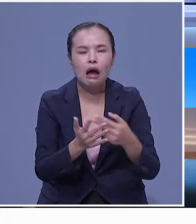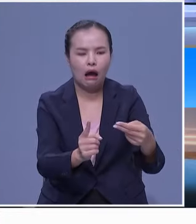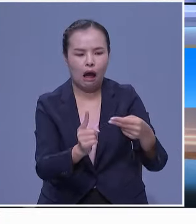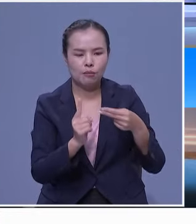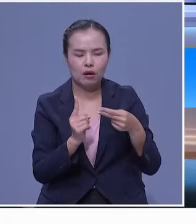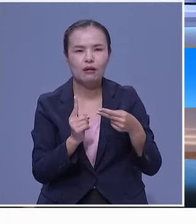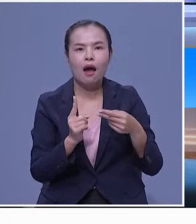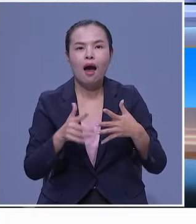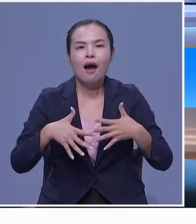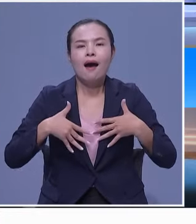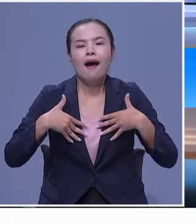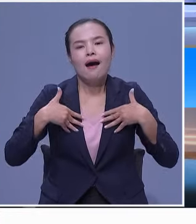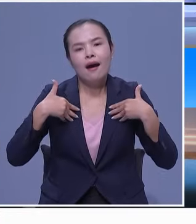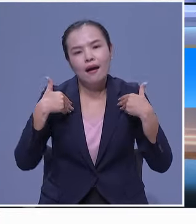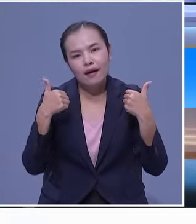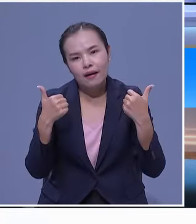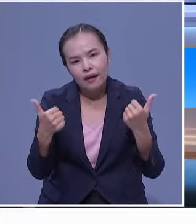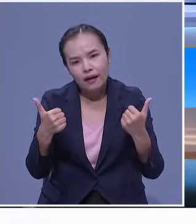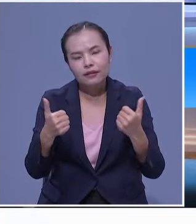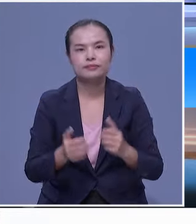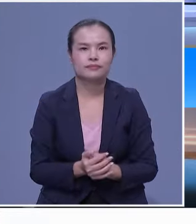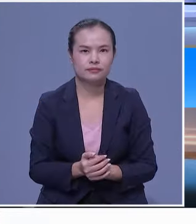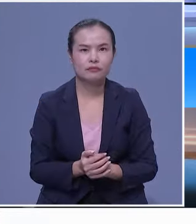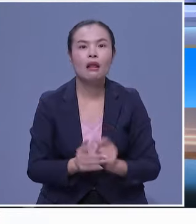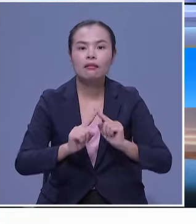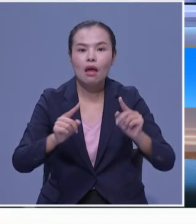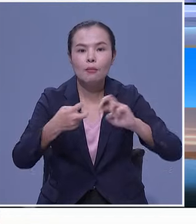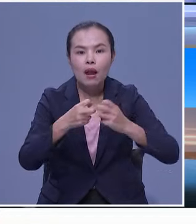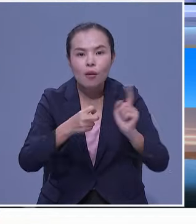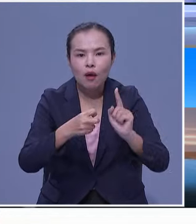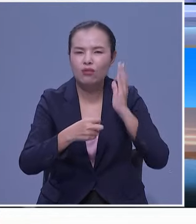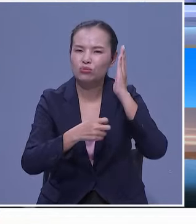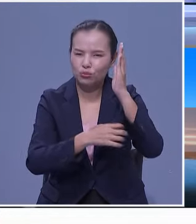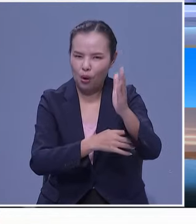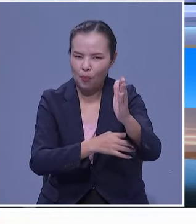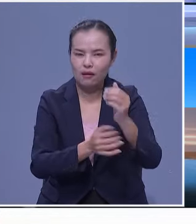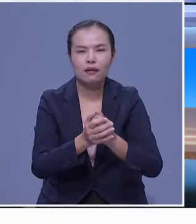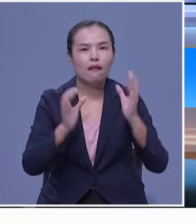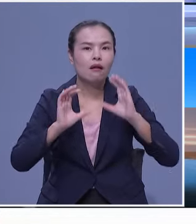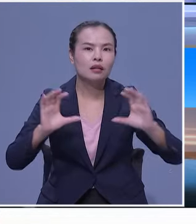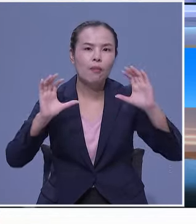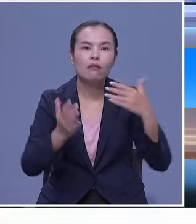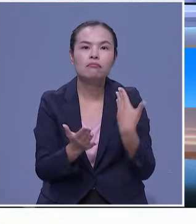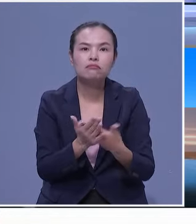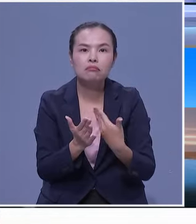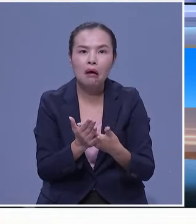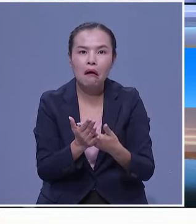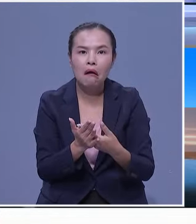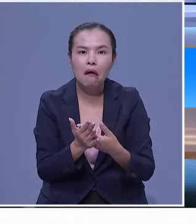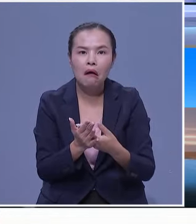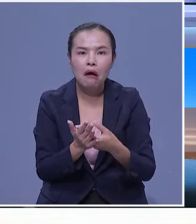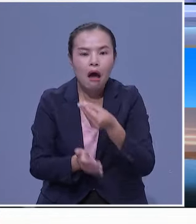มันก็ต้องใจชื้นขึ้นมาเป็นธรรมดาอยู่แล้วนะคะแต่ปัญหาคือหลังจากนี้อาจารย์บอกว่ารัฐบาลจะแจกเงินได้อีกหรือ